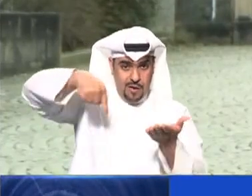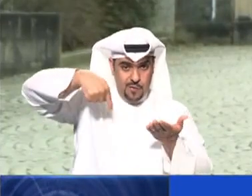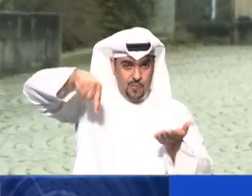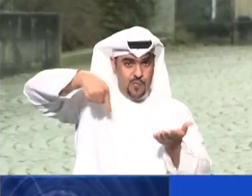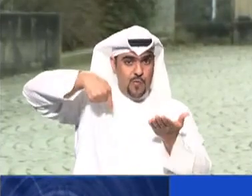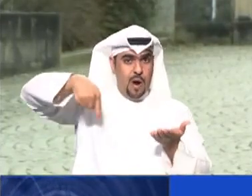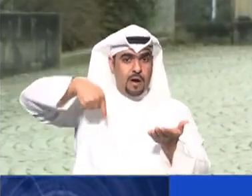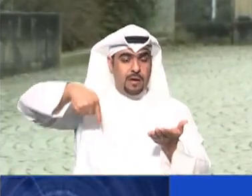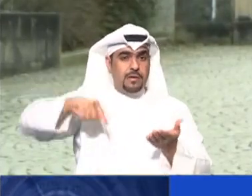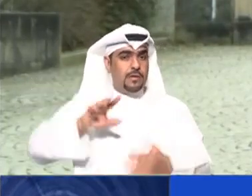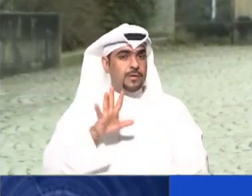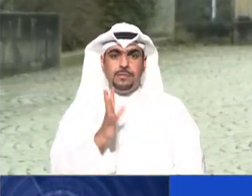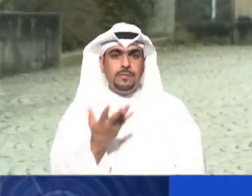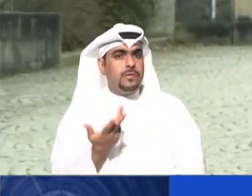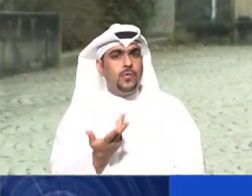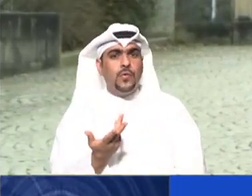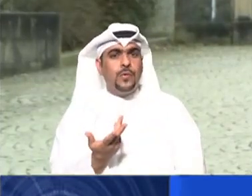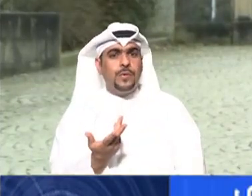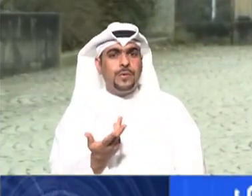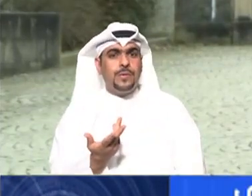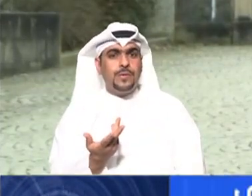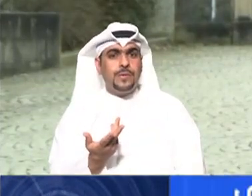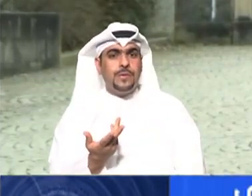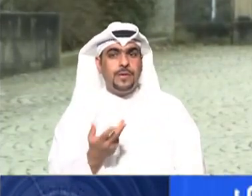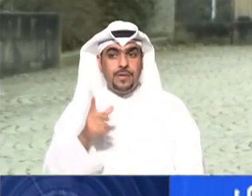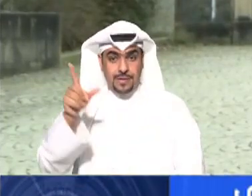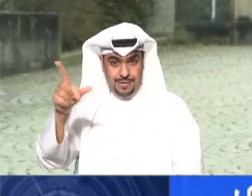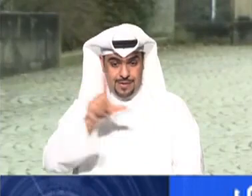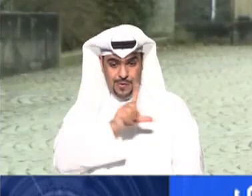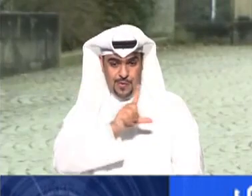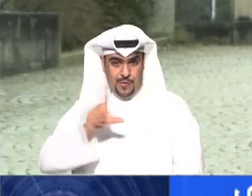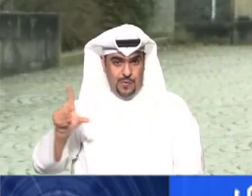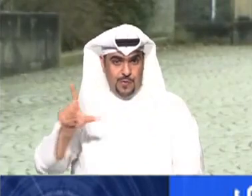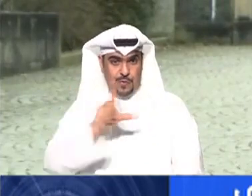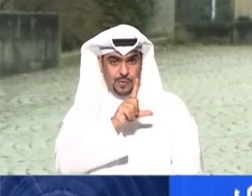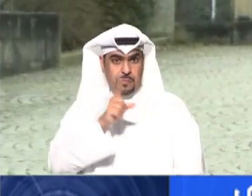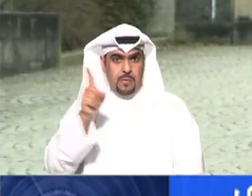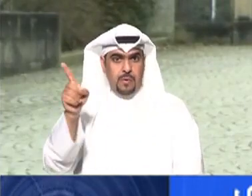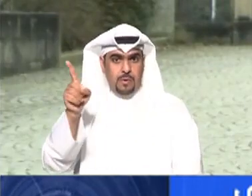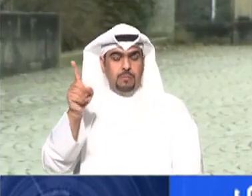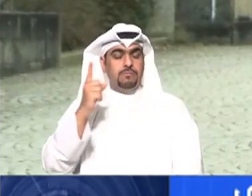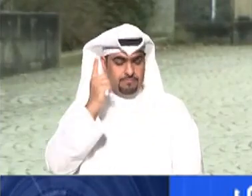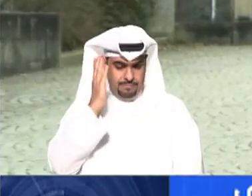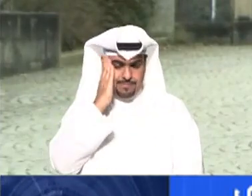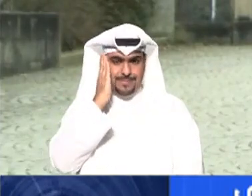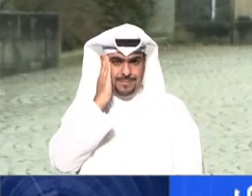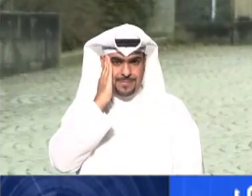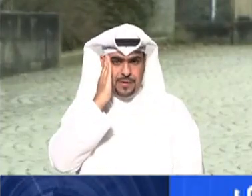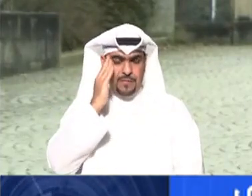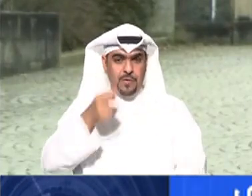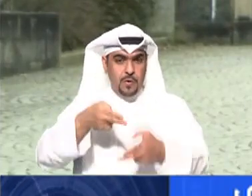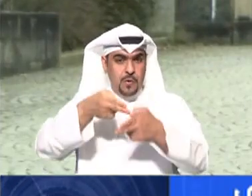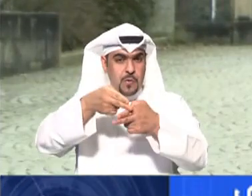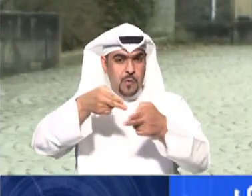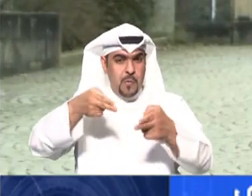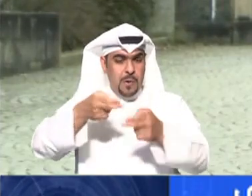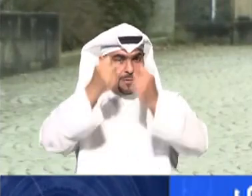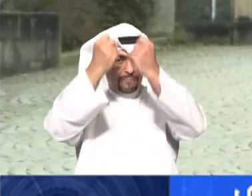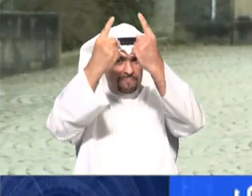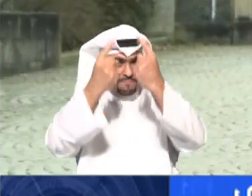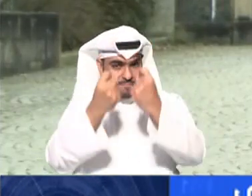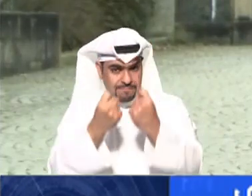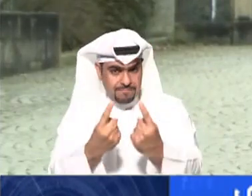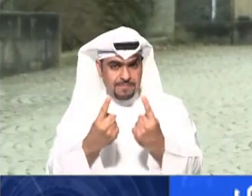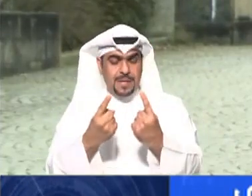دلالات، أبرزها ثقة دوقية لوكسمبورغ بمكانة دولة الكويت المالية وتواجدها في الأسواق